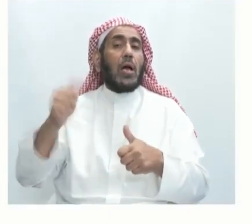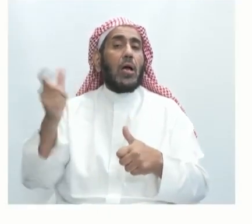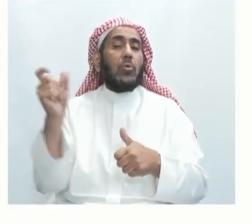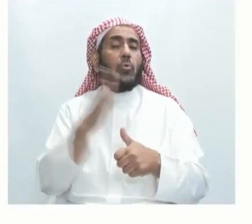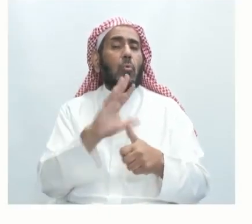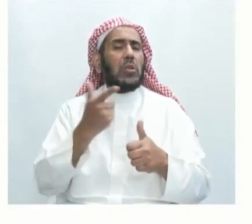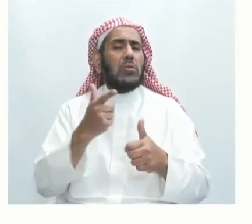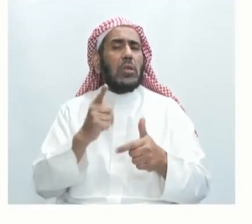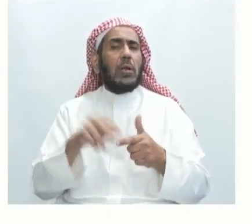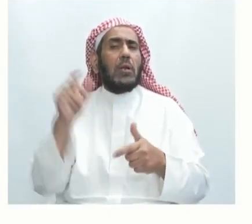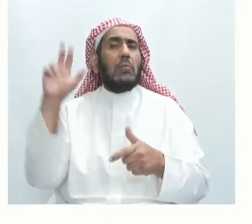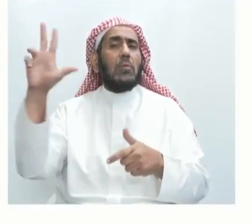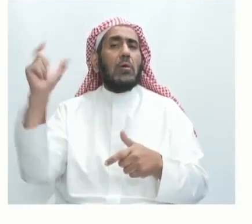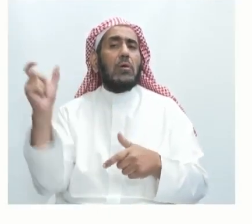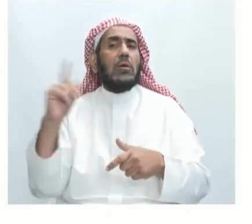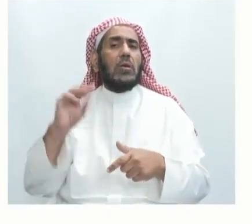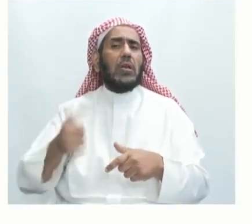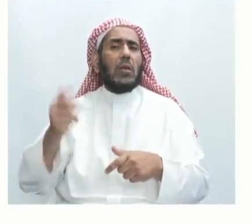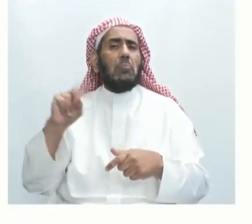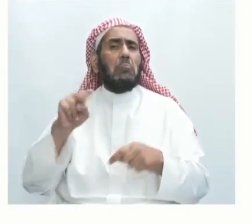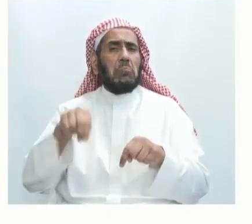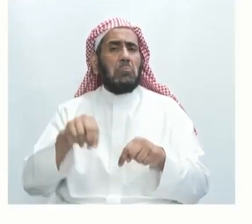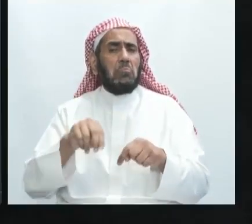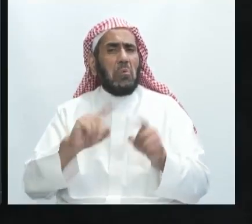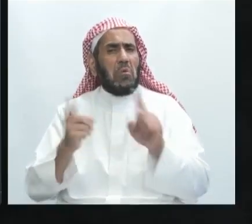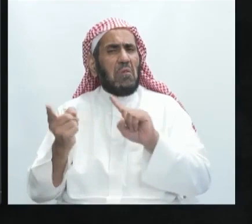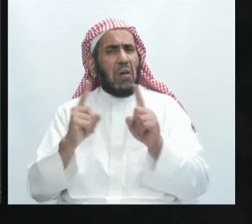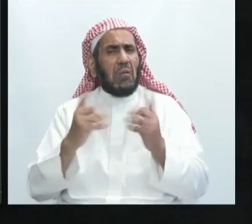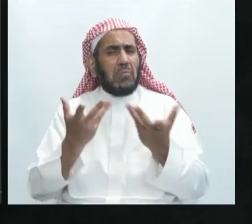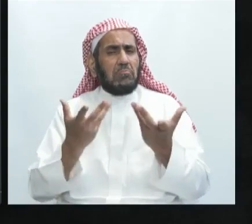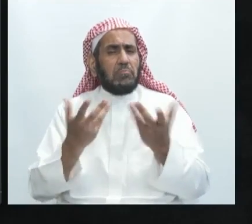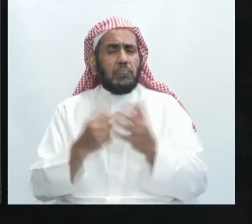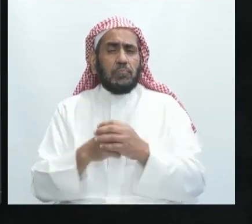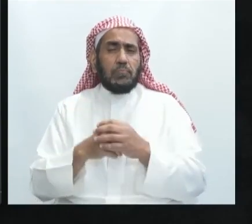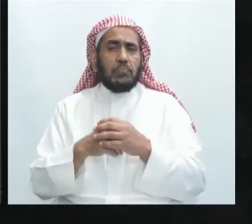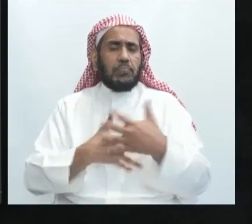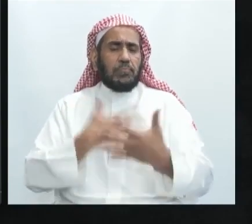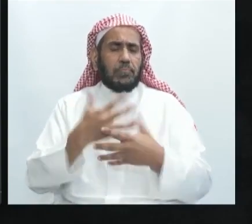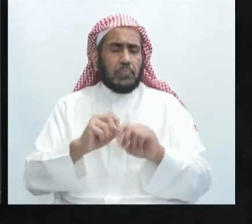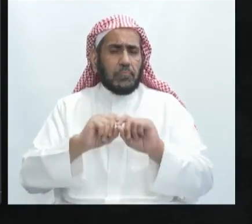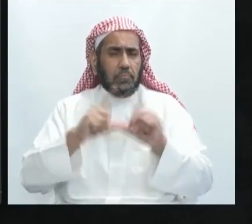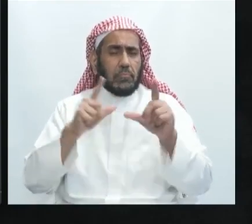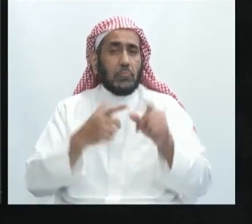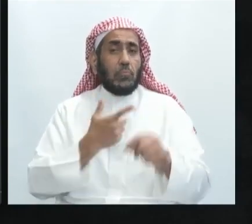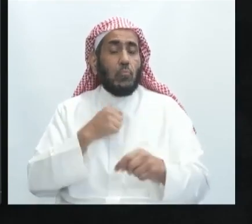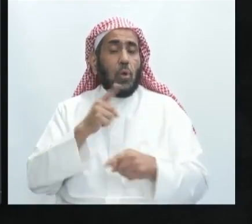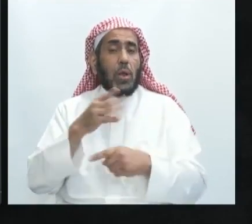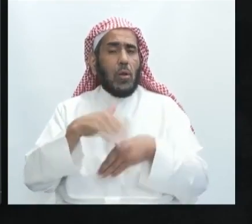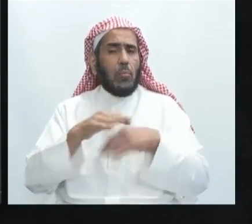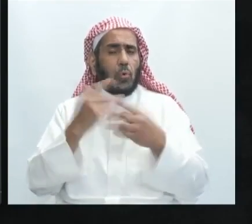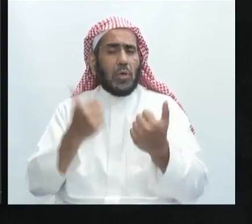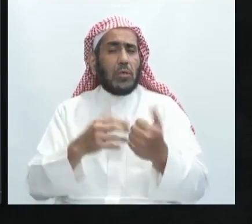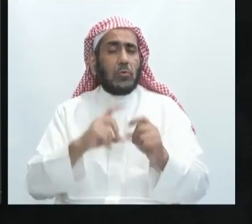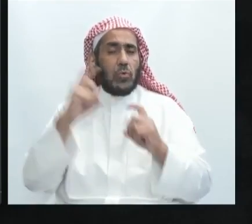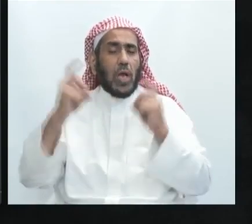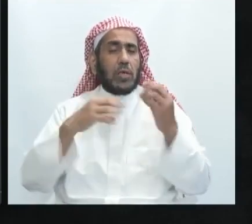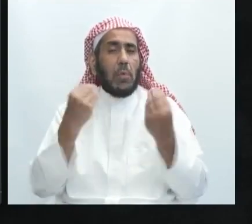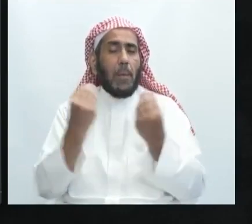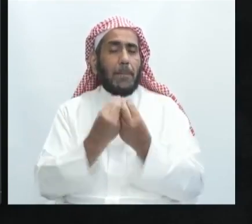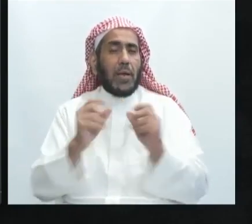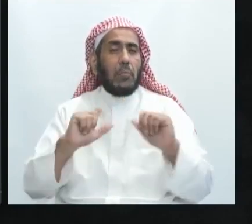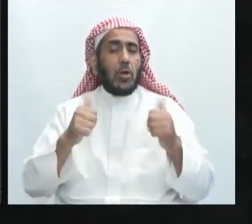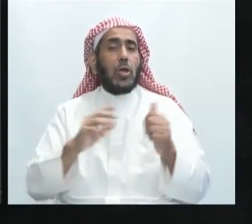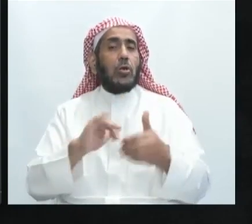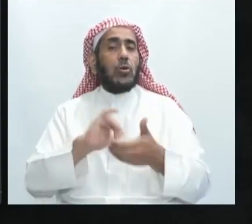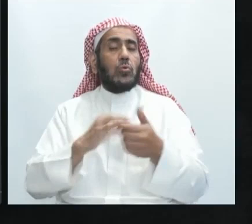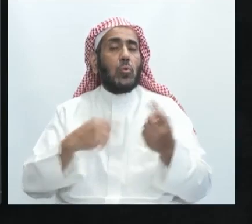وايضا مصطلح النظام فهل هناك ايضا مشاحه فيما بينهم بينهما واريد منك ان تتناقش من حولك من